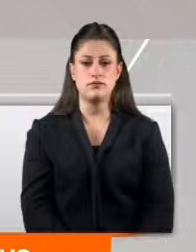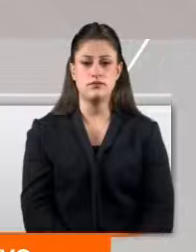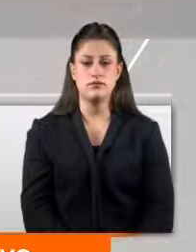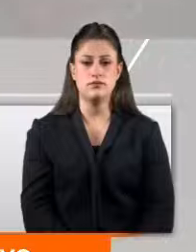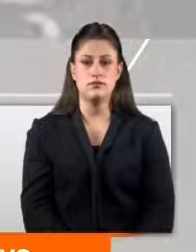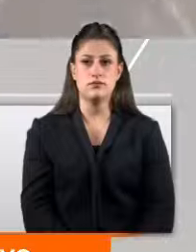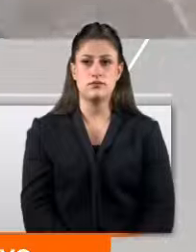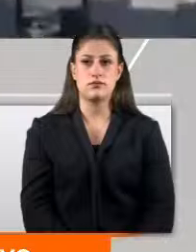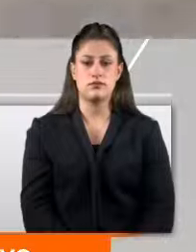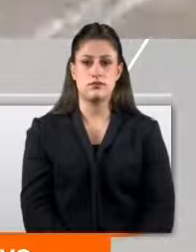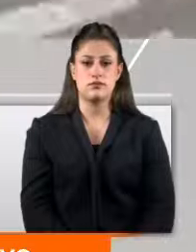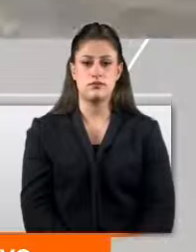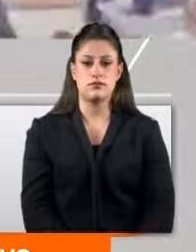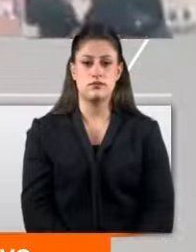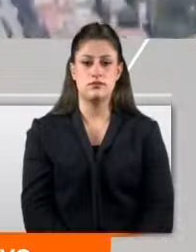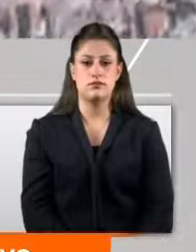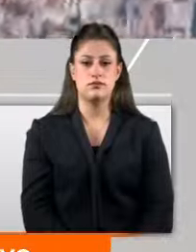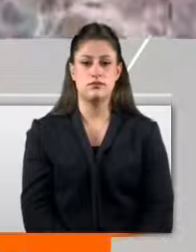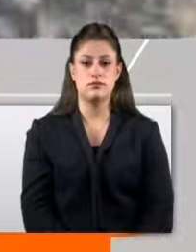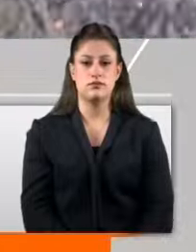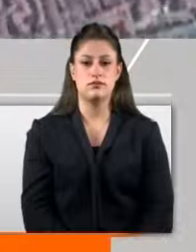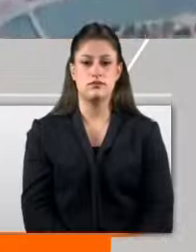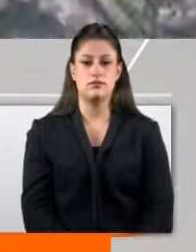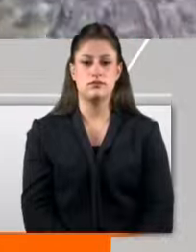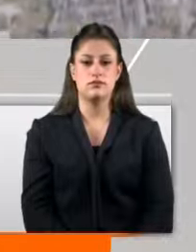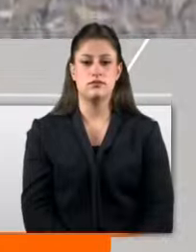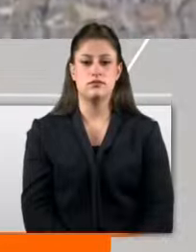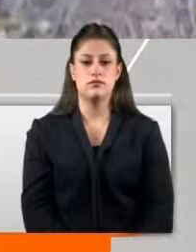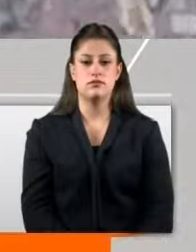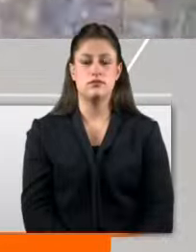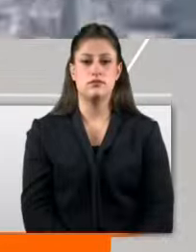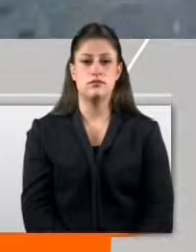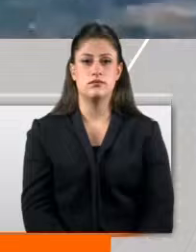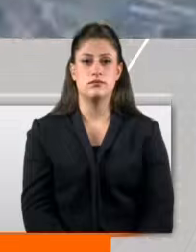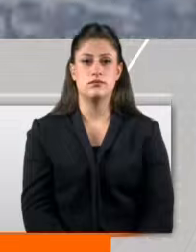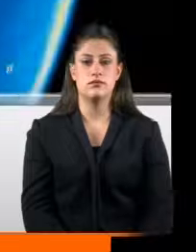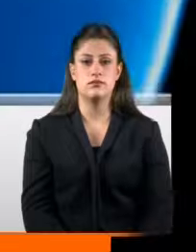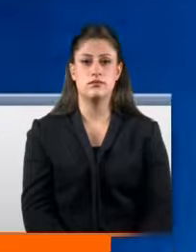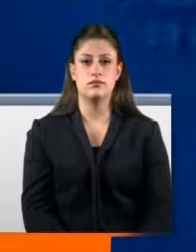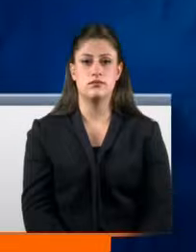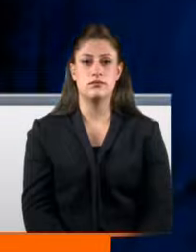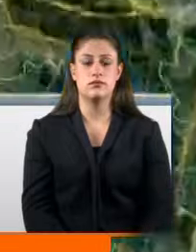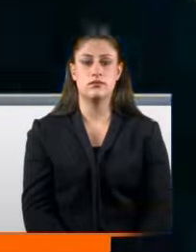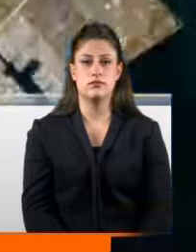mozaiklenmesini, sansürlenmesini talep edebilir. İlgili uygulamaların zaten departmanları buna olumlu yanıt verecektir.